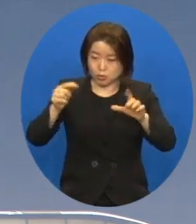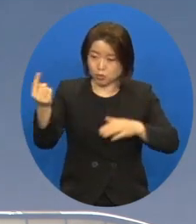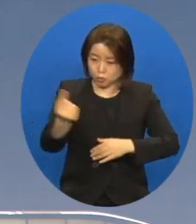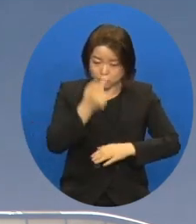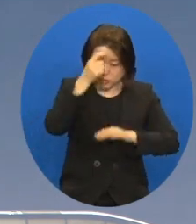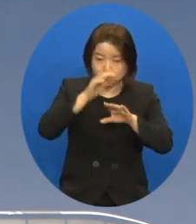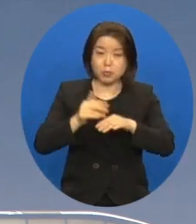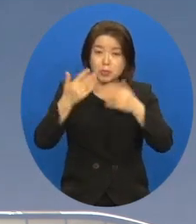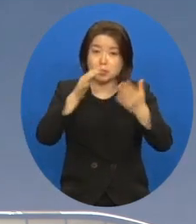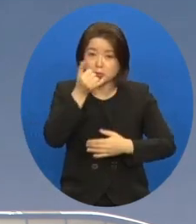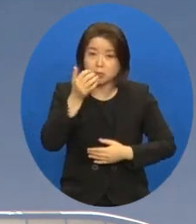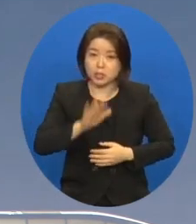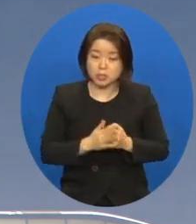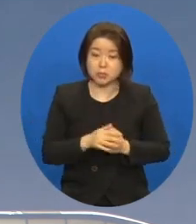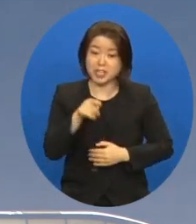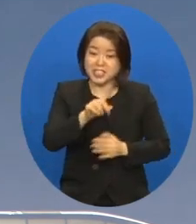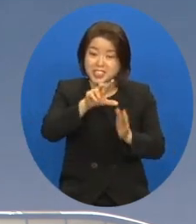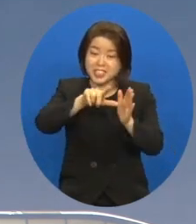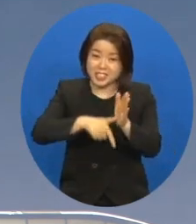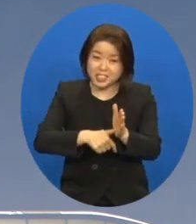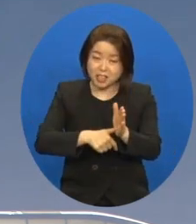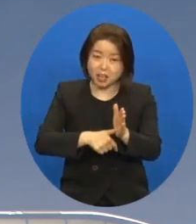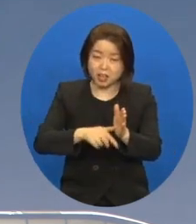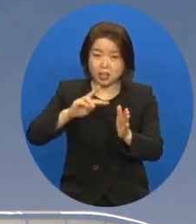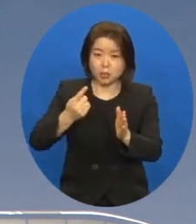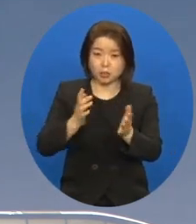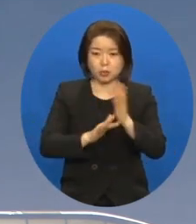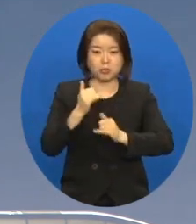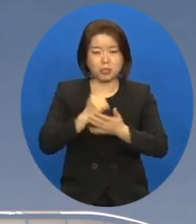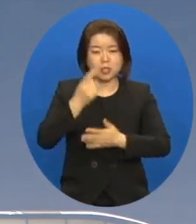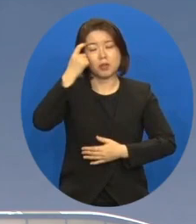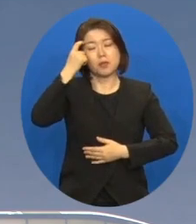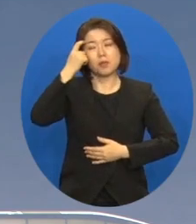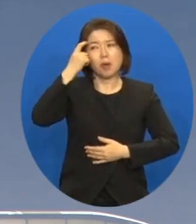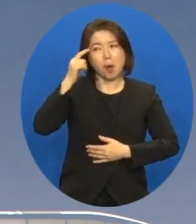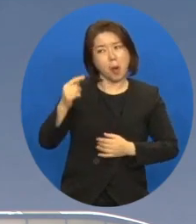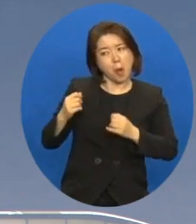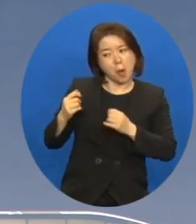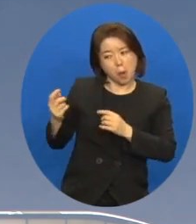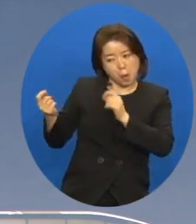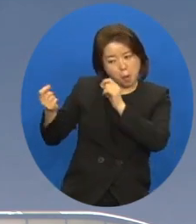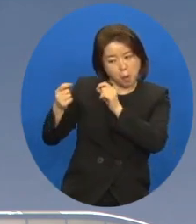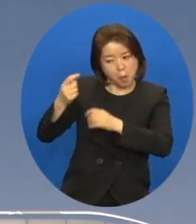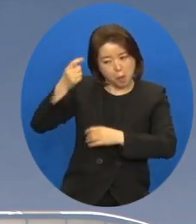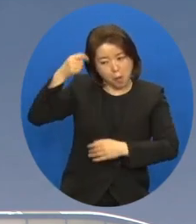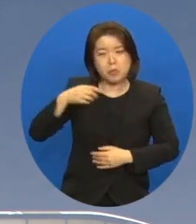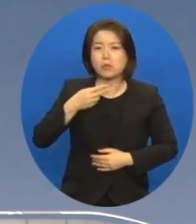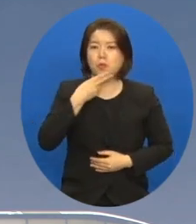드리는데 예배 드리는 이 시간에도 예수님은 전혀 의식이 안 되는 사람.